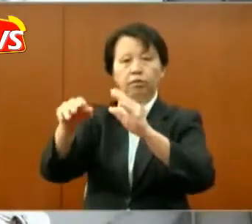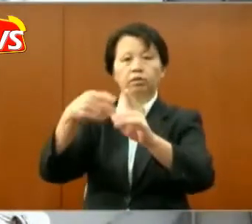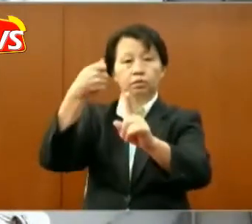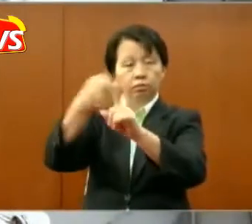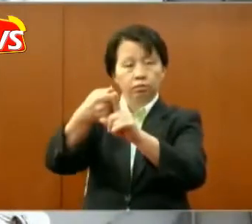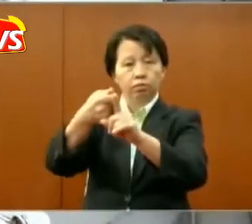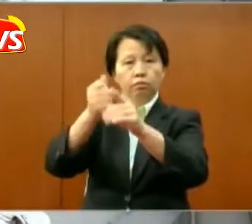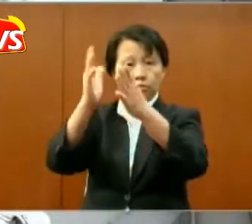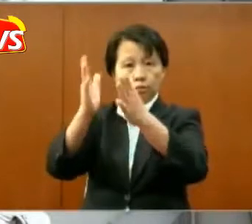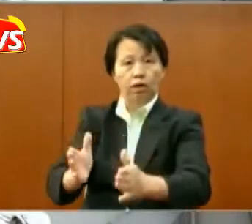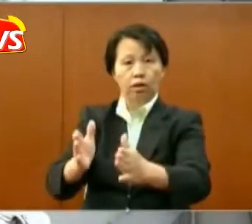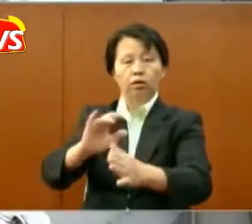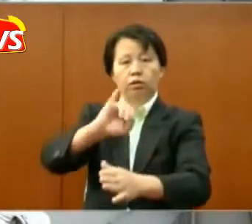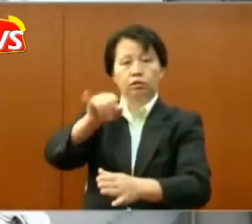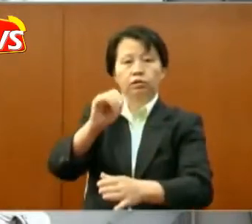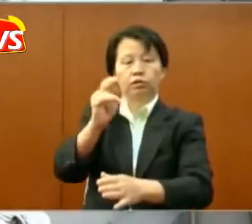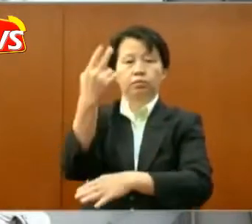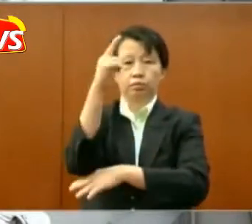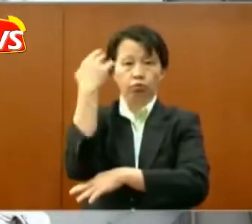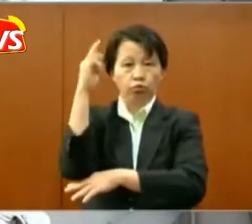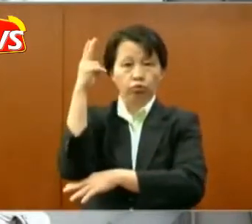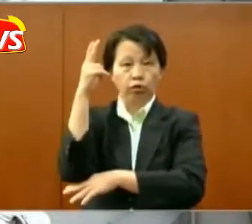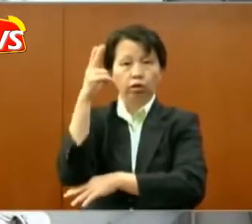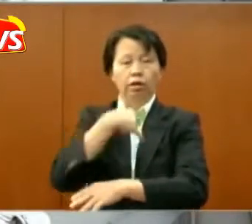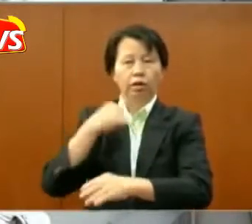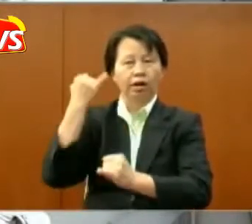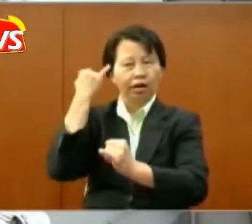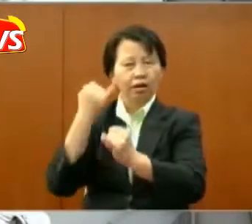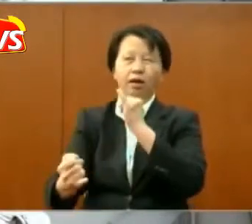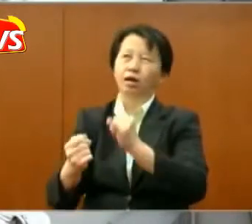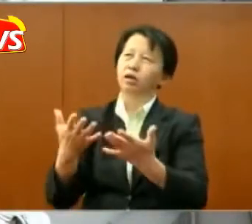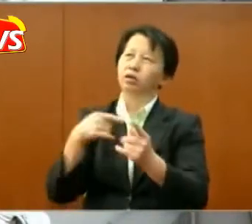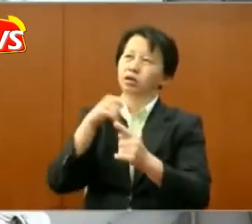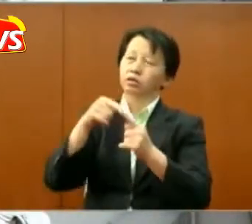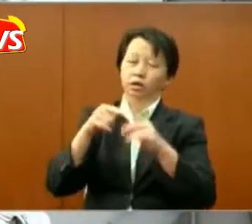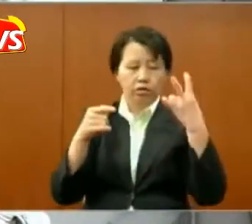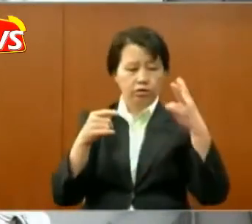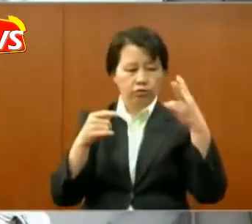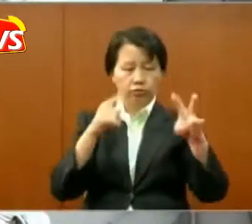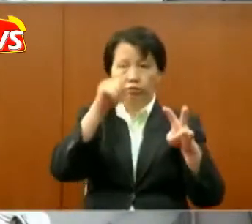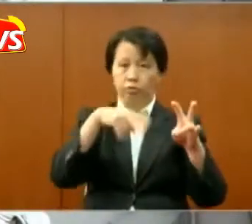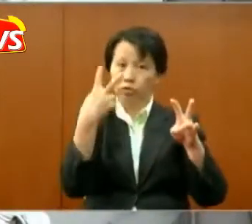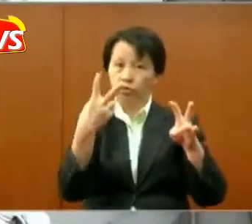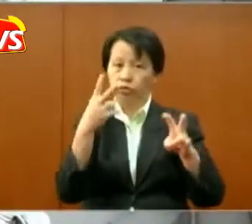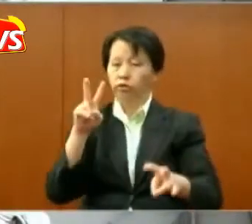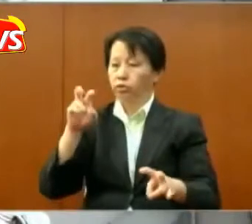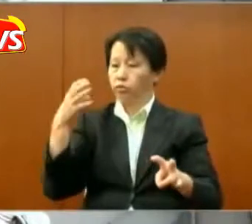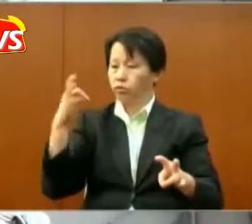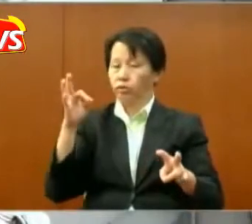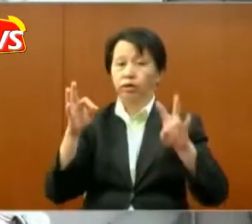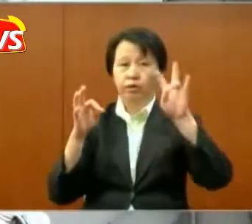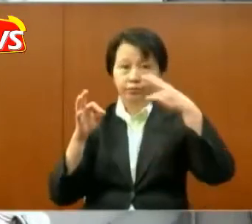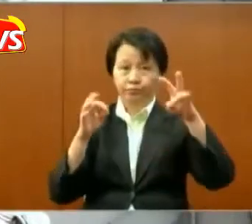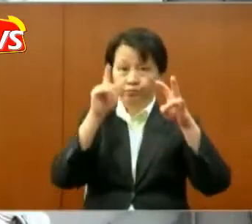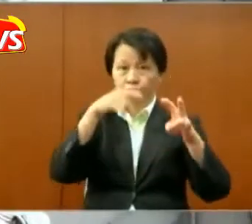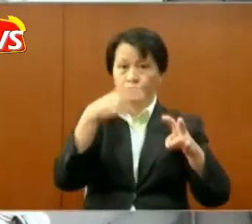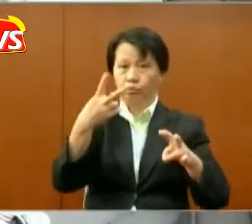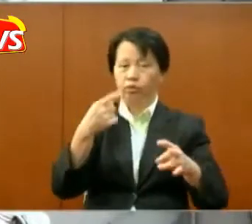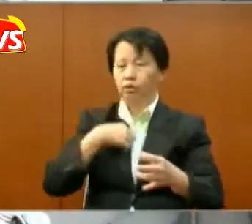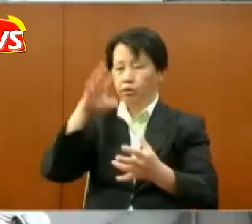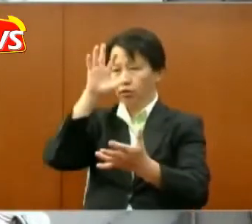Perhutanan Selangor sebanyak 2 kali. Tanyaan terakhir ialah bertarikh 17 Februari 2019. Saya